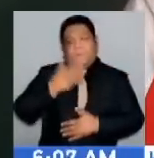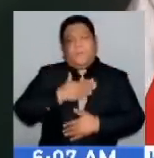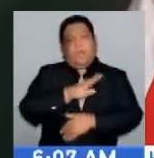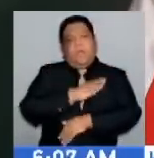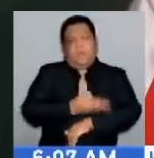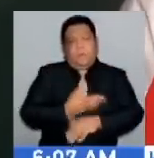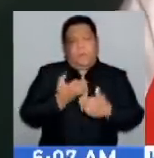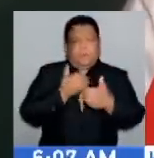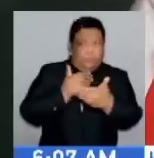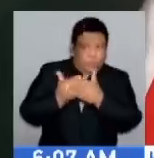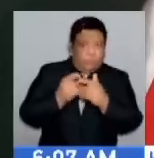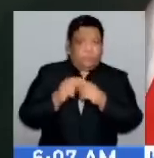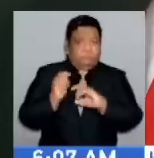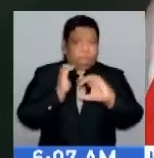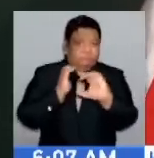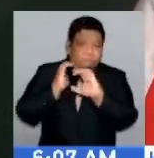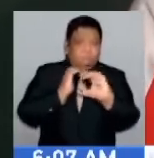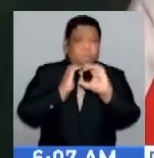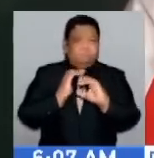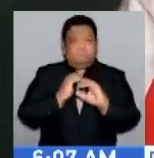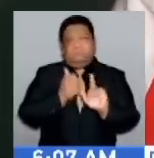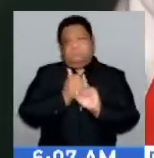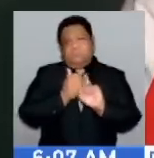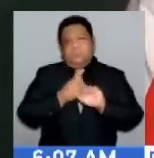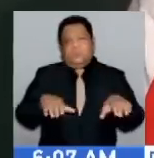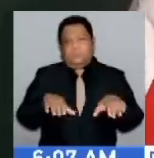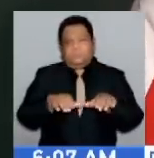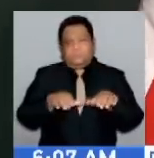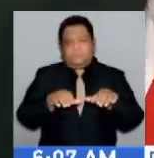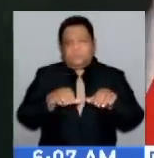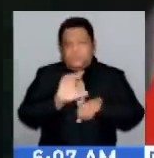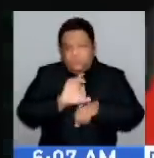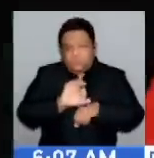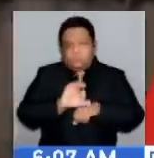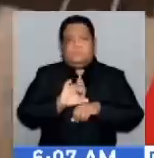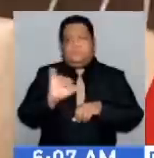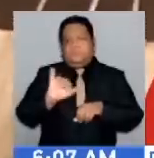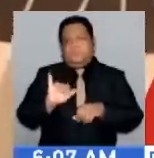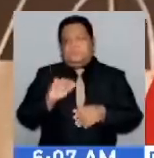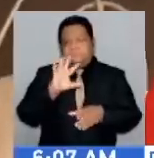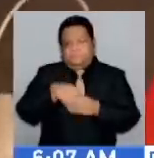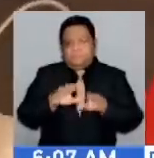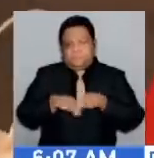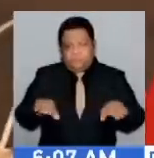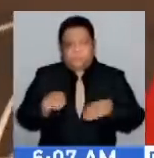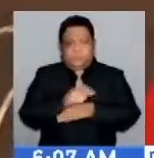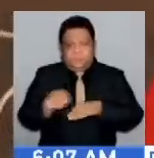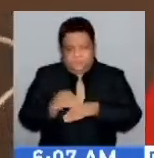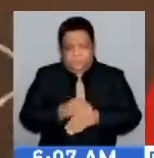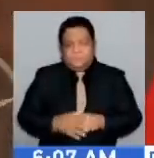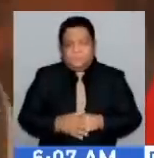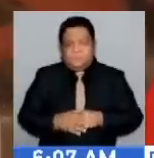Nazareno, isang altar server din saka PCM, Paris Children Ministry. Iba-iba man ang